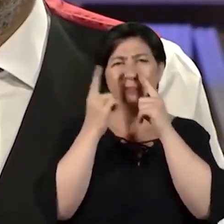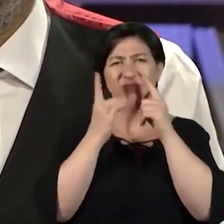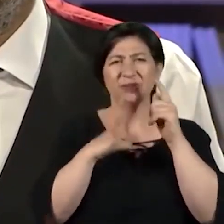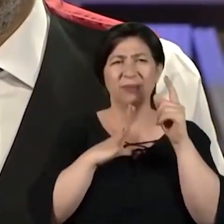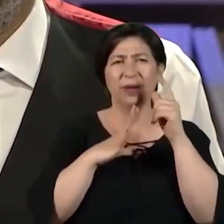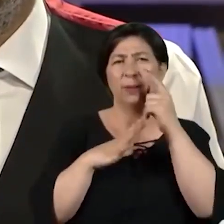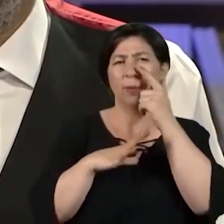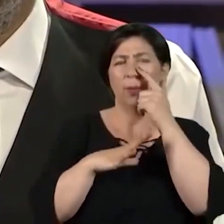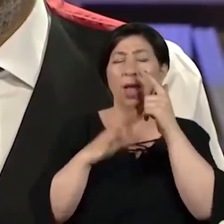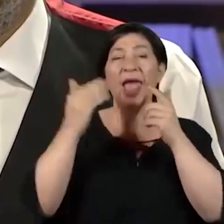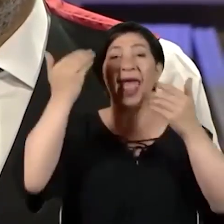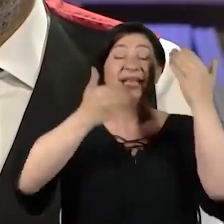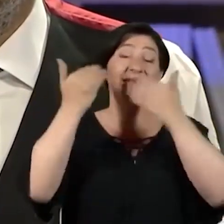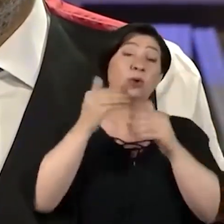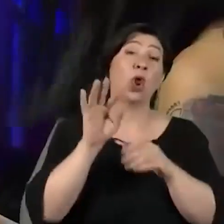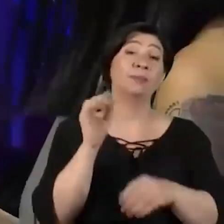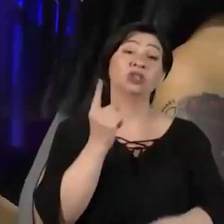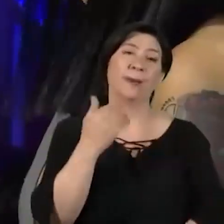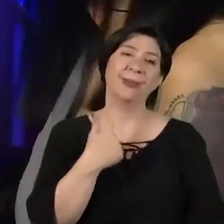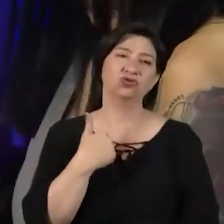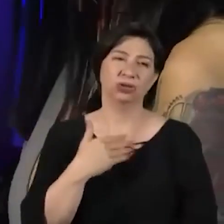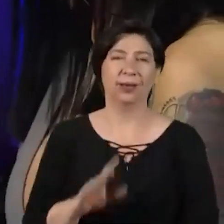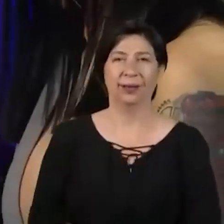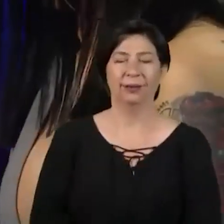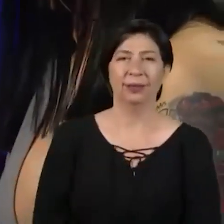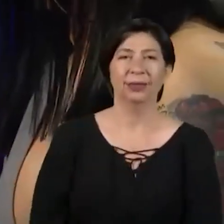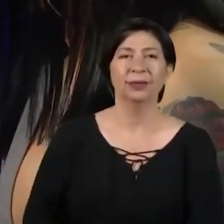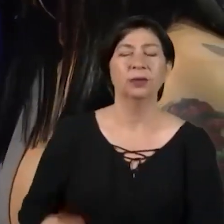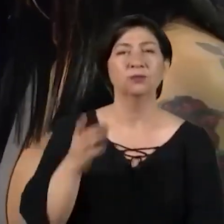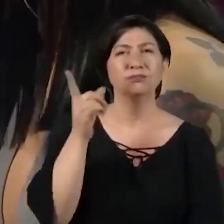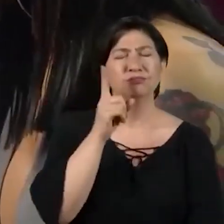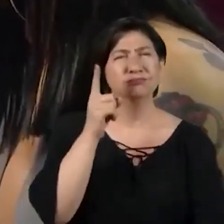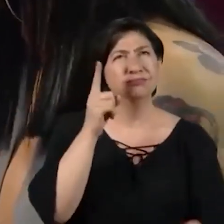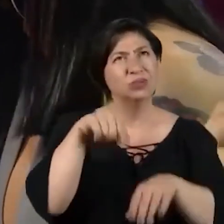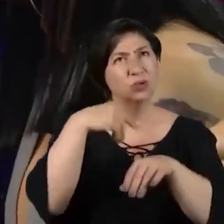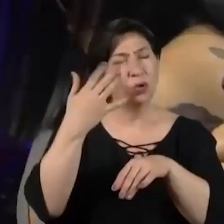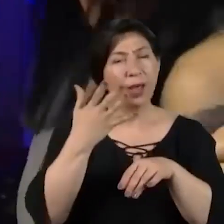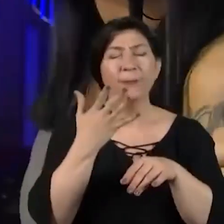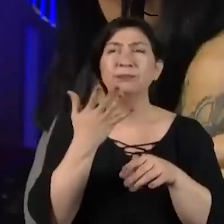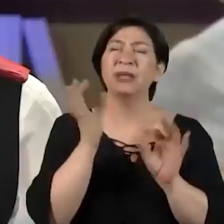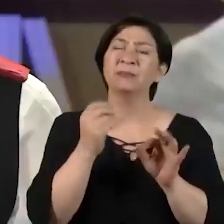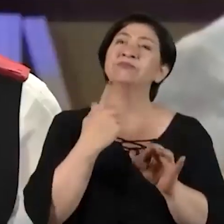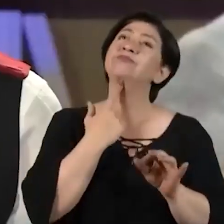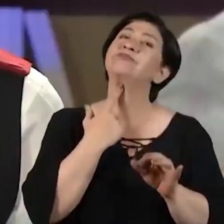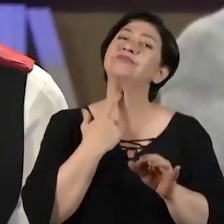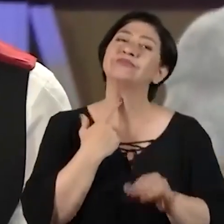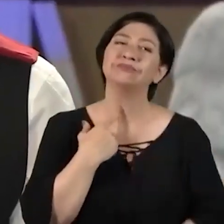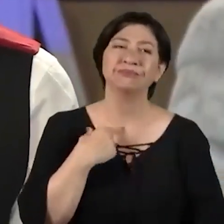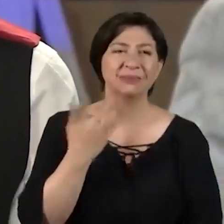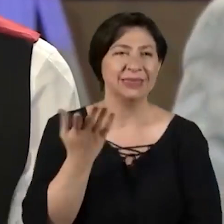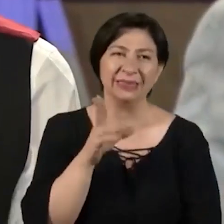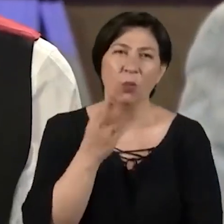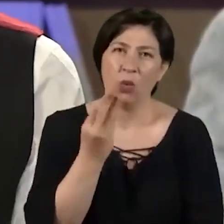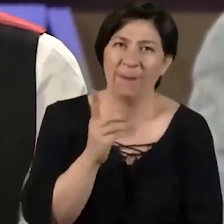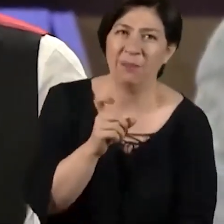şey mi var? Burasında estetik öyle bir şey bence. Bir süre sonra tutkunu mu oluyorsunuz? Bir hobi haline de geliyor olabilir ha. Yani